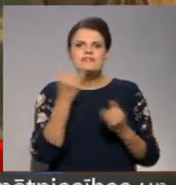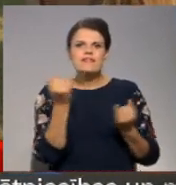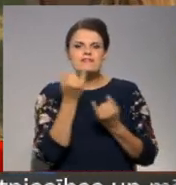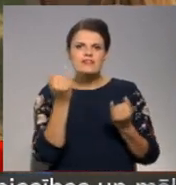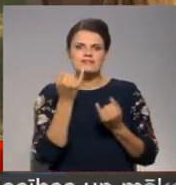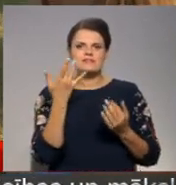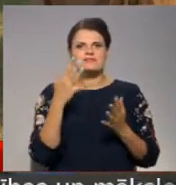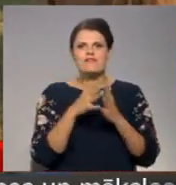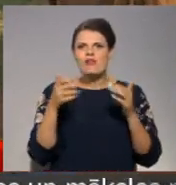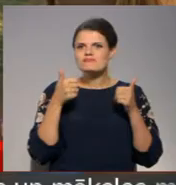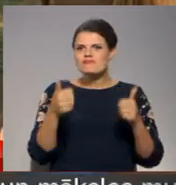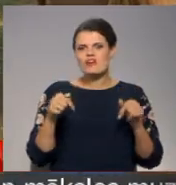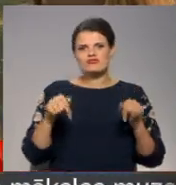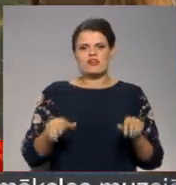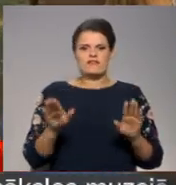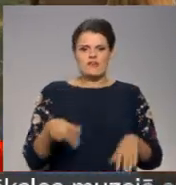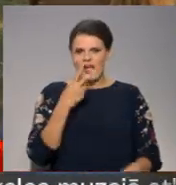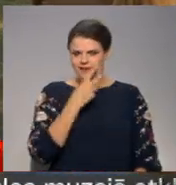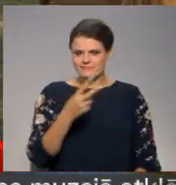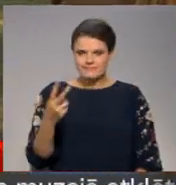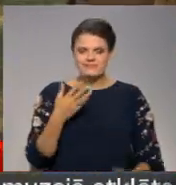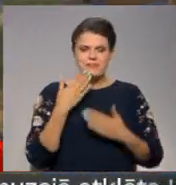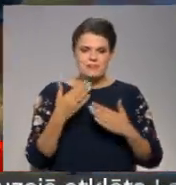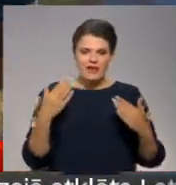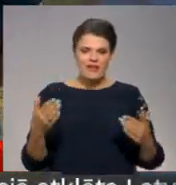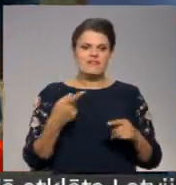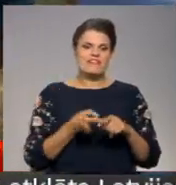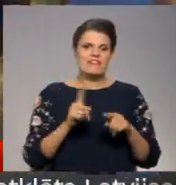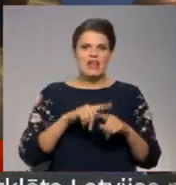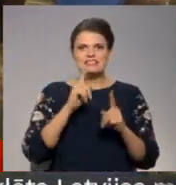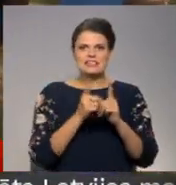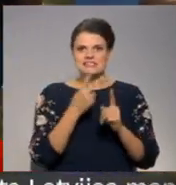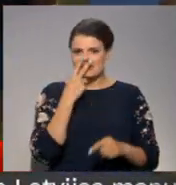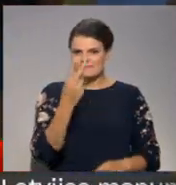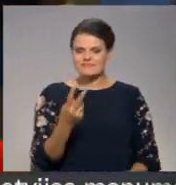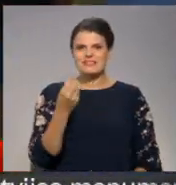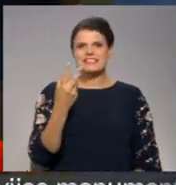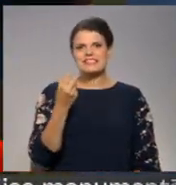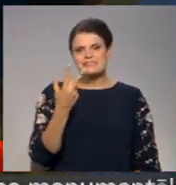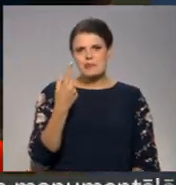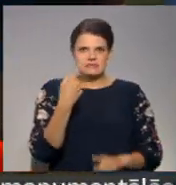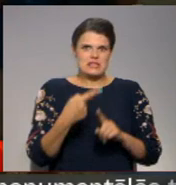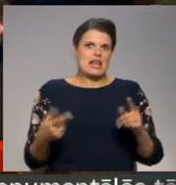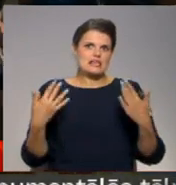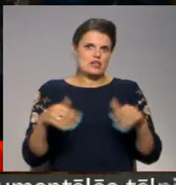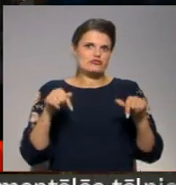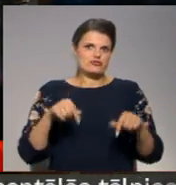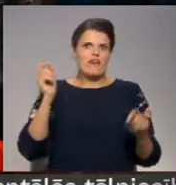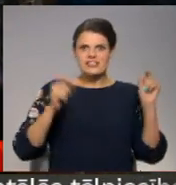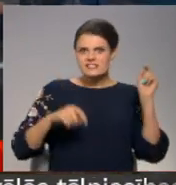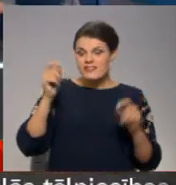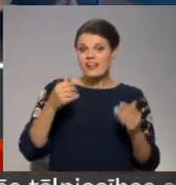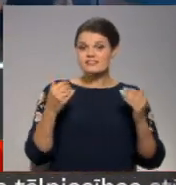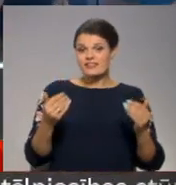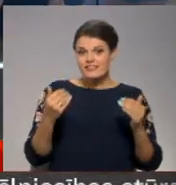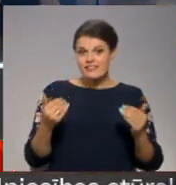cik daudz lielisku šeit ir ko piedāvāt. Paldies! Un tāds lūk ieskats 13. Pozitīvus festivālā. Un tagad